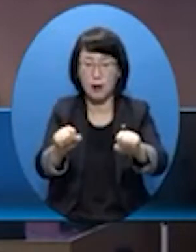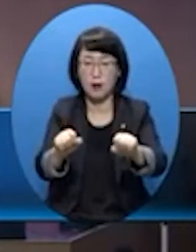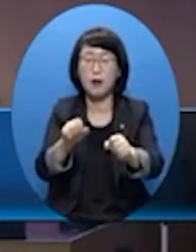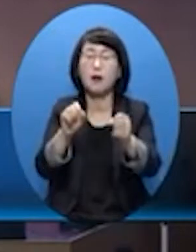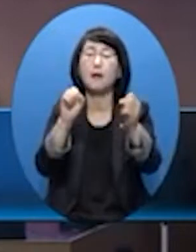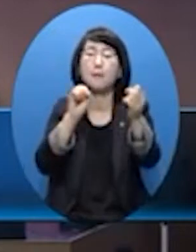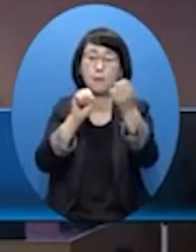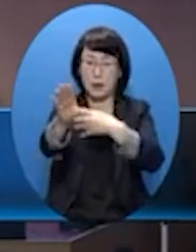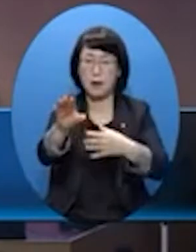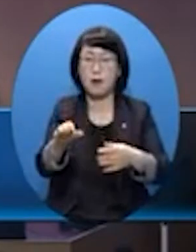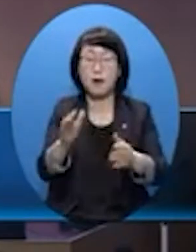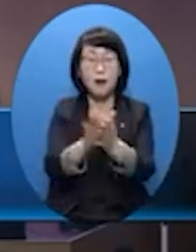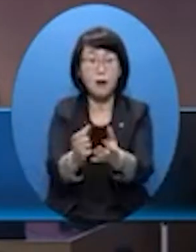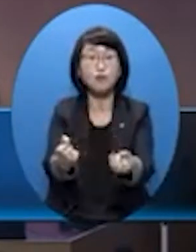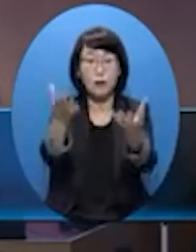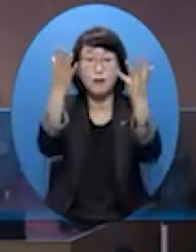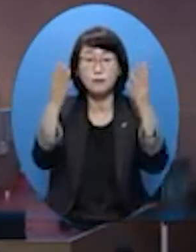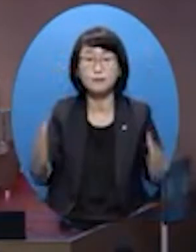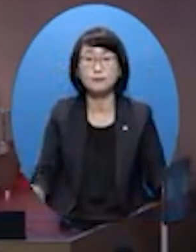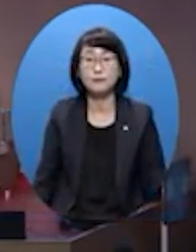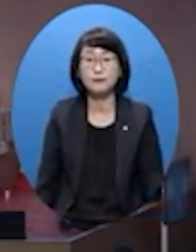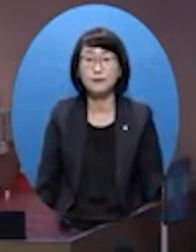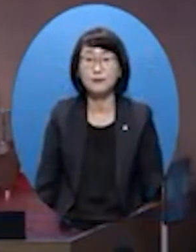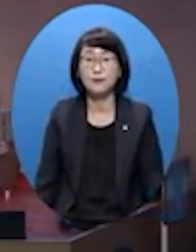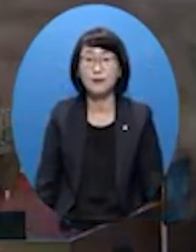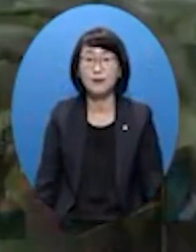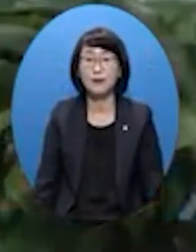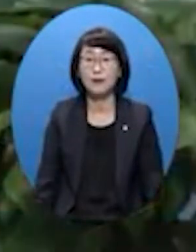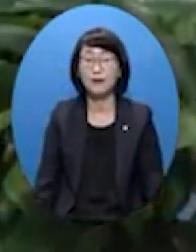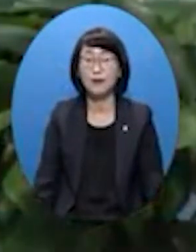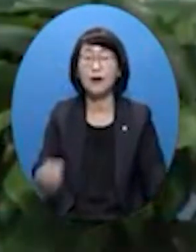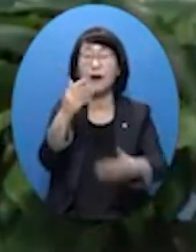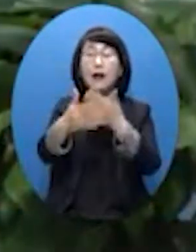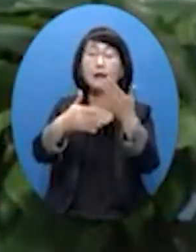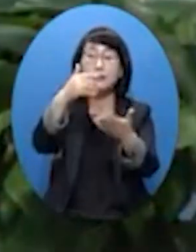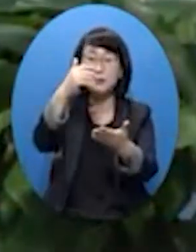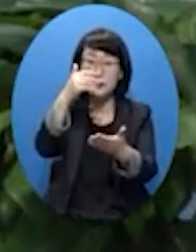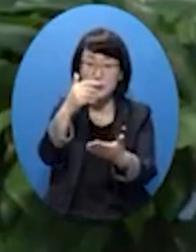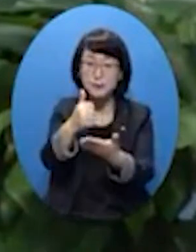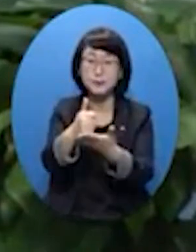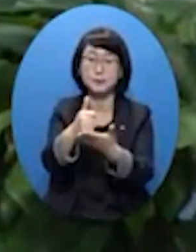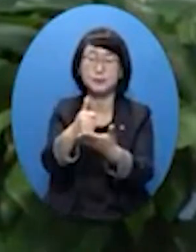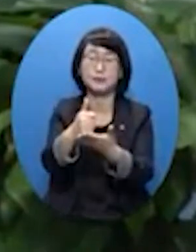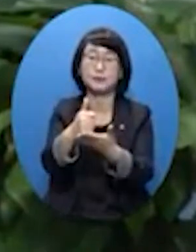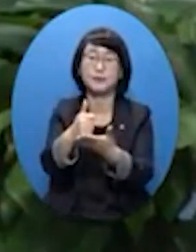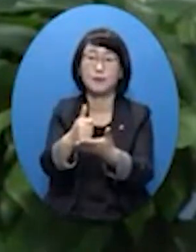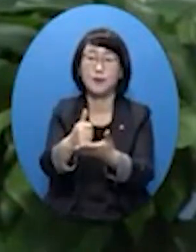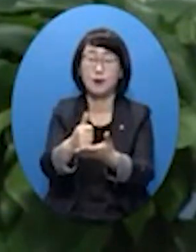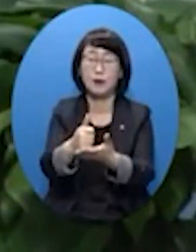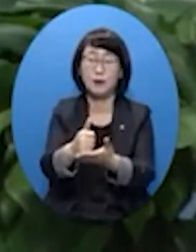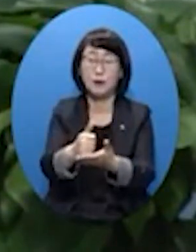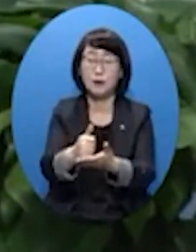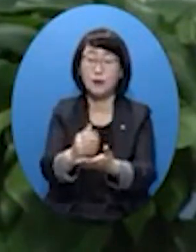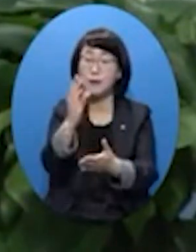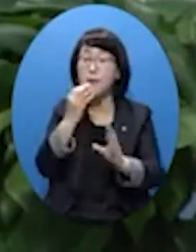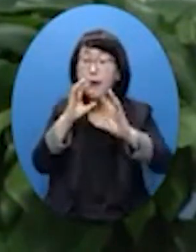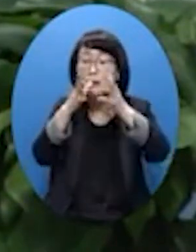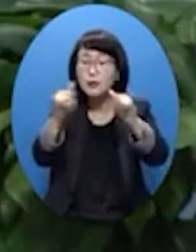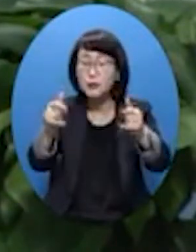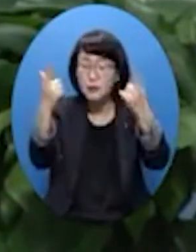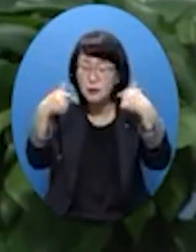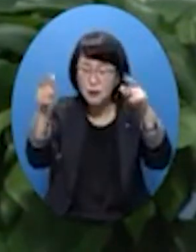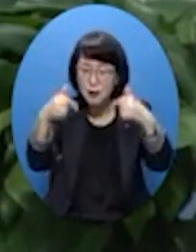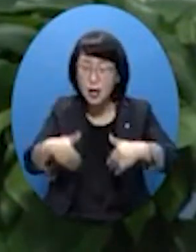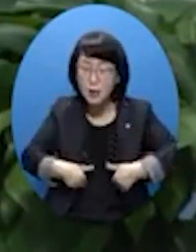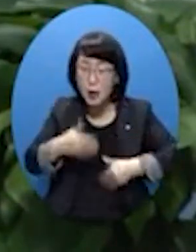하시니 할렐루야 하나님께서 저들에게 1화 량 지워 주시고 그들이